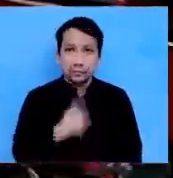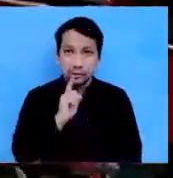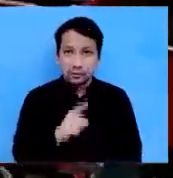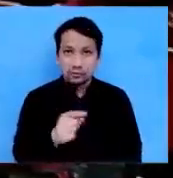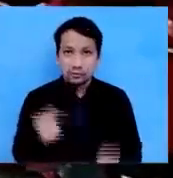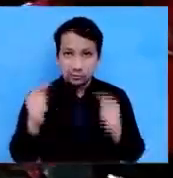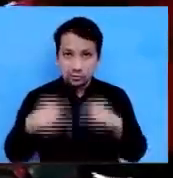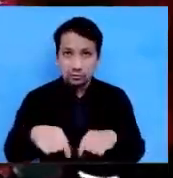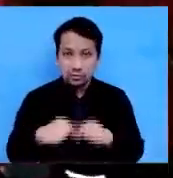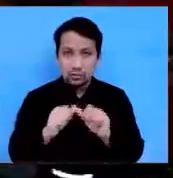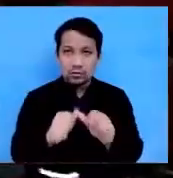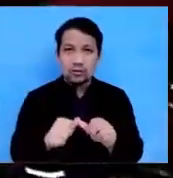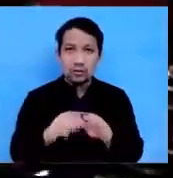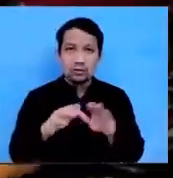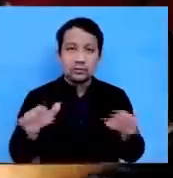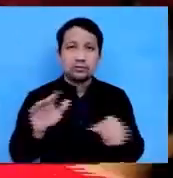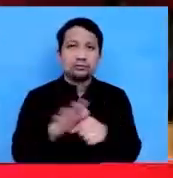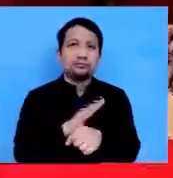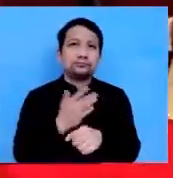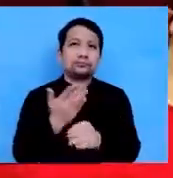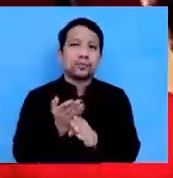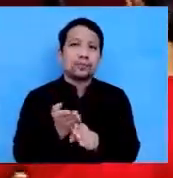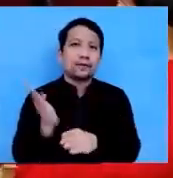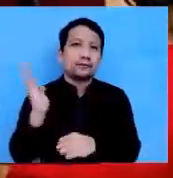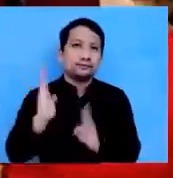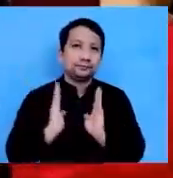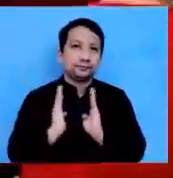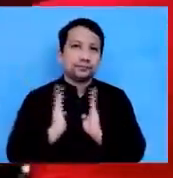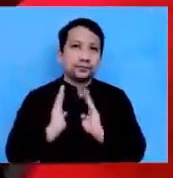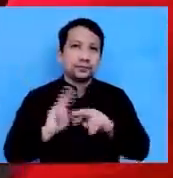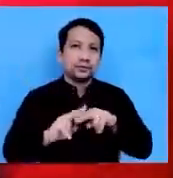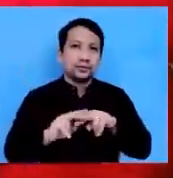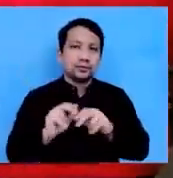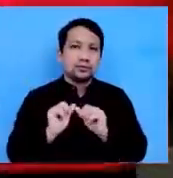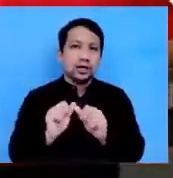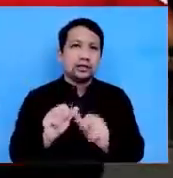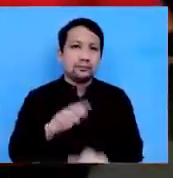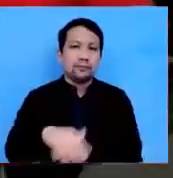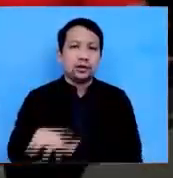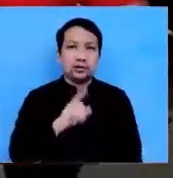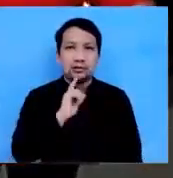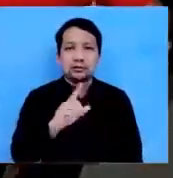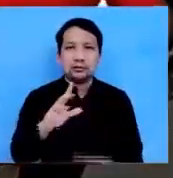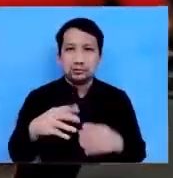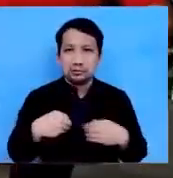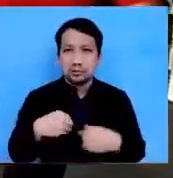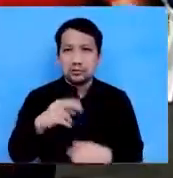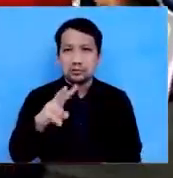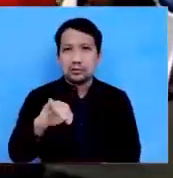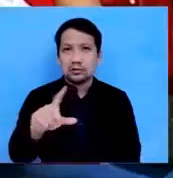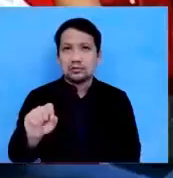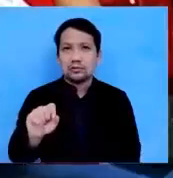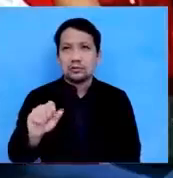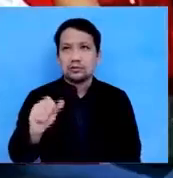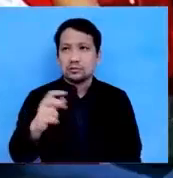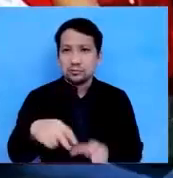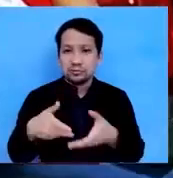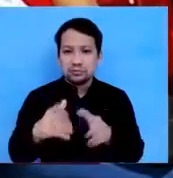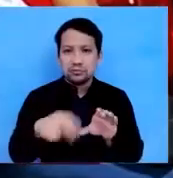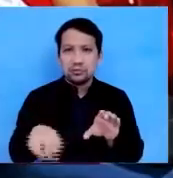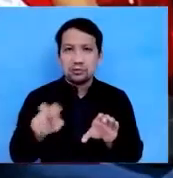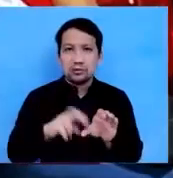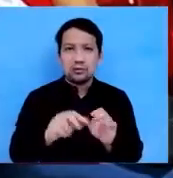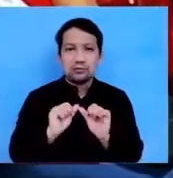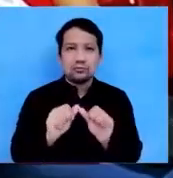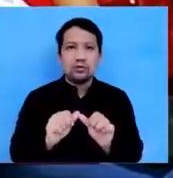Sa ngayon, fully booked na ang mga biyahe papuntang Baguio at Pangasinan. Pero tumatanggap pa rin naman daw ang Victory Liner ng chance passengers dahil sa additional trips